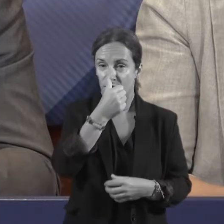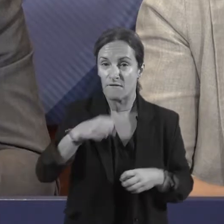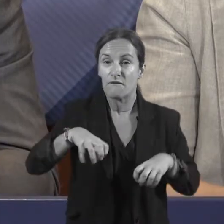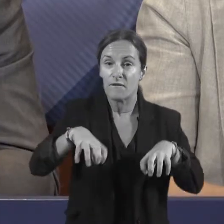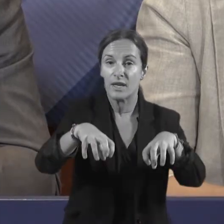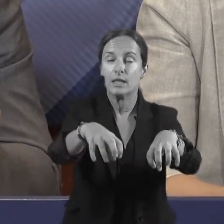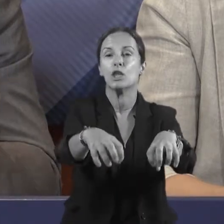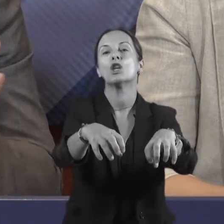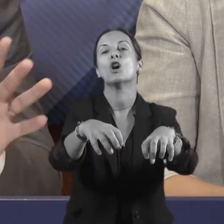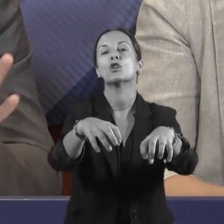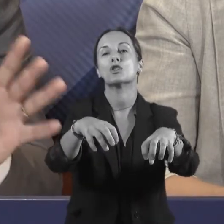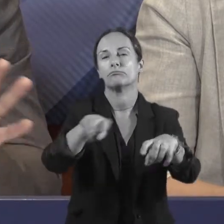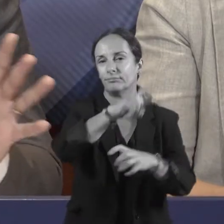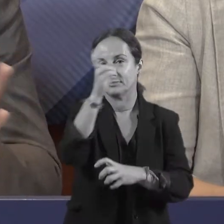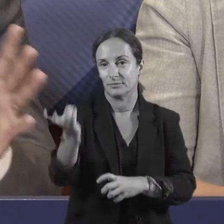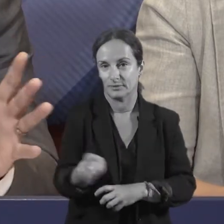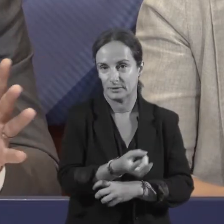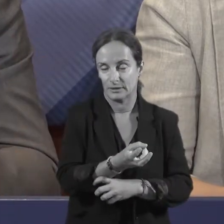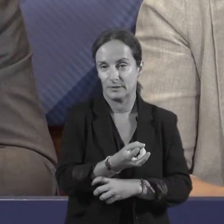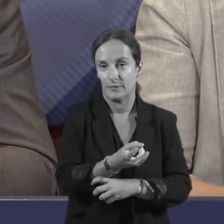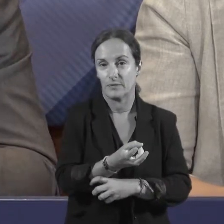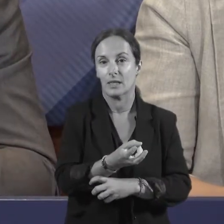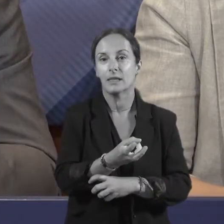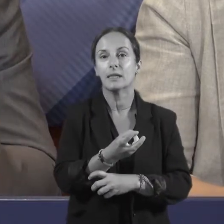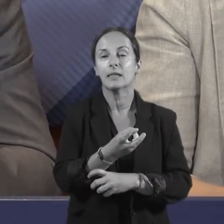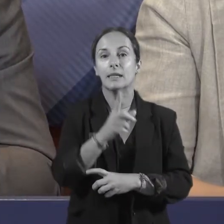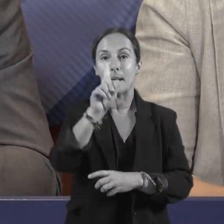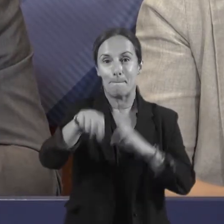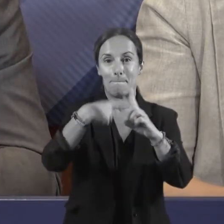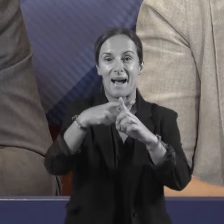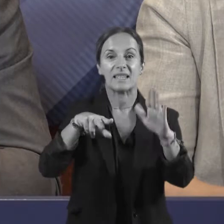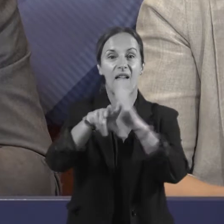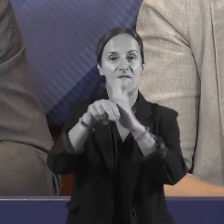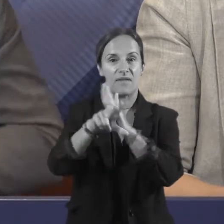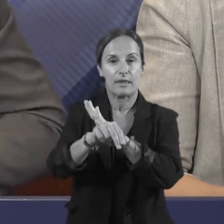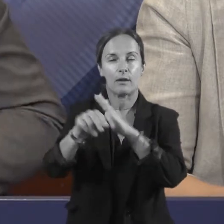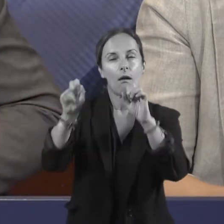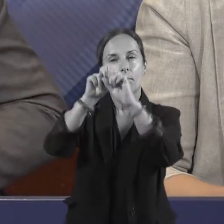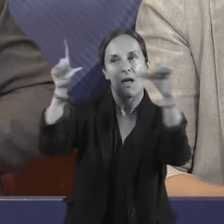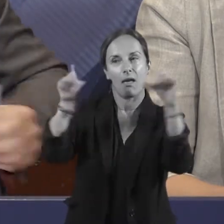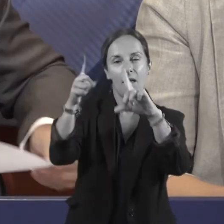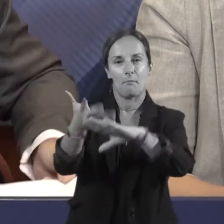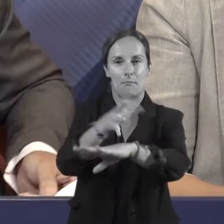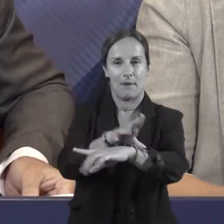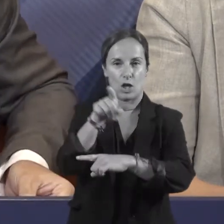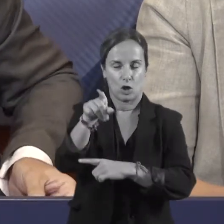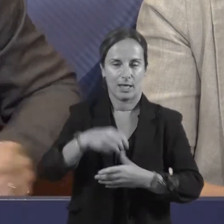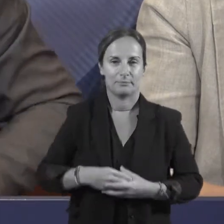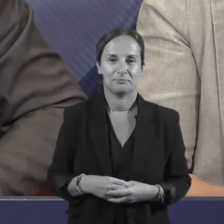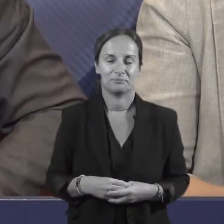Les eines seran una acurada decoració i atrezzo i vídeos i imatges de Mallorca.